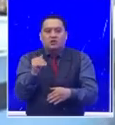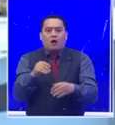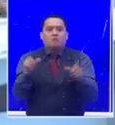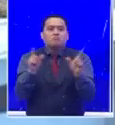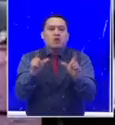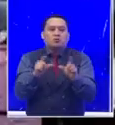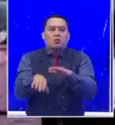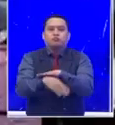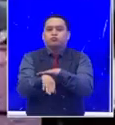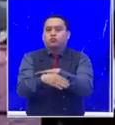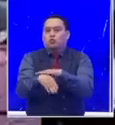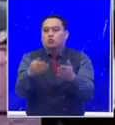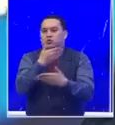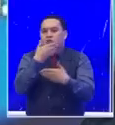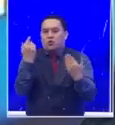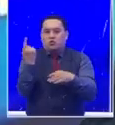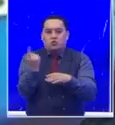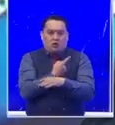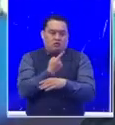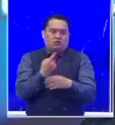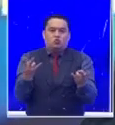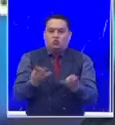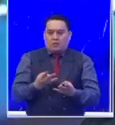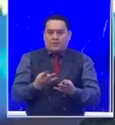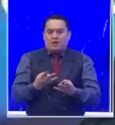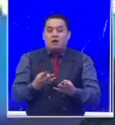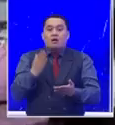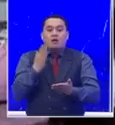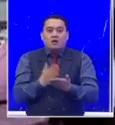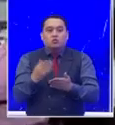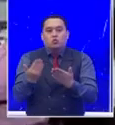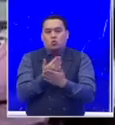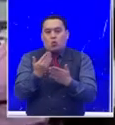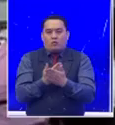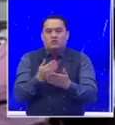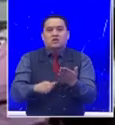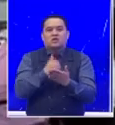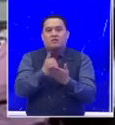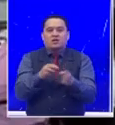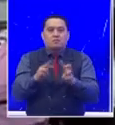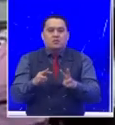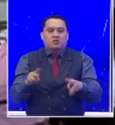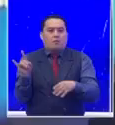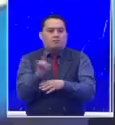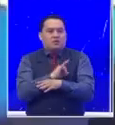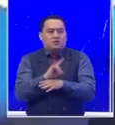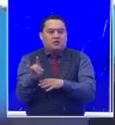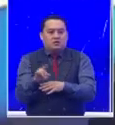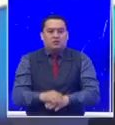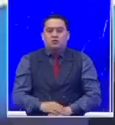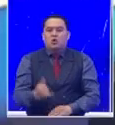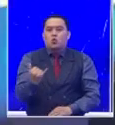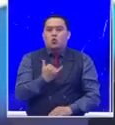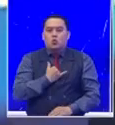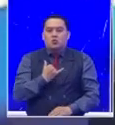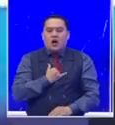полках магазинов уже нет товаров первой необходимости. Однако эту новость вице-премьер назвал фейковой. У нас